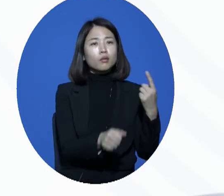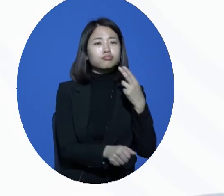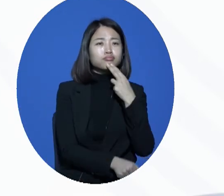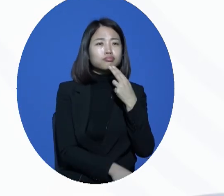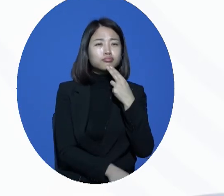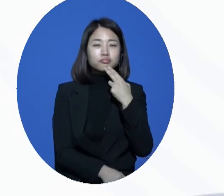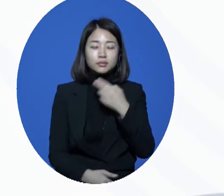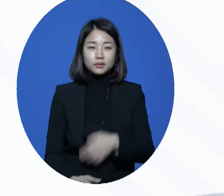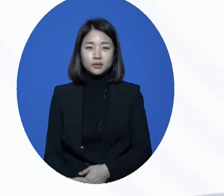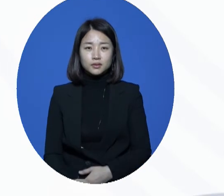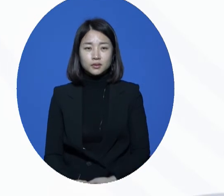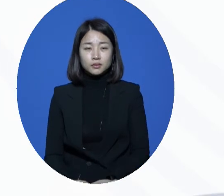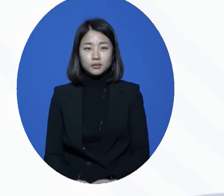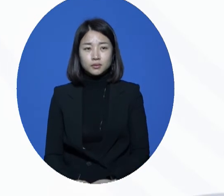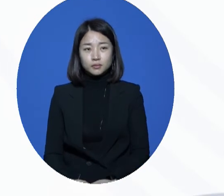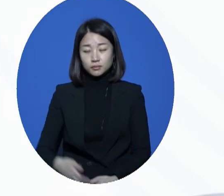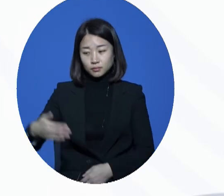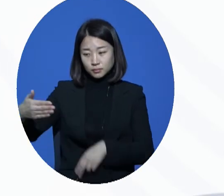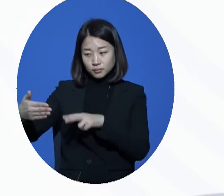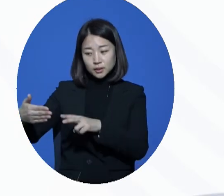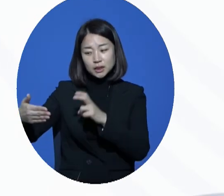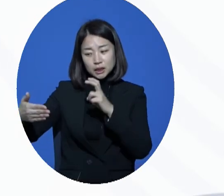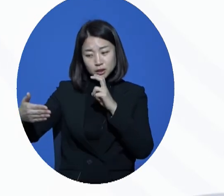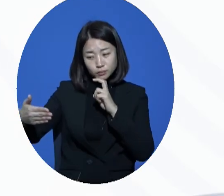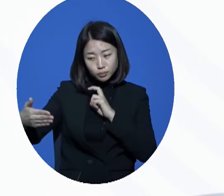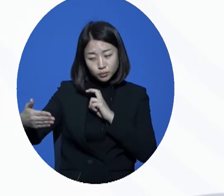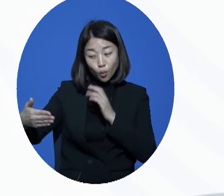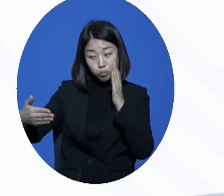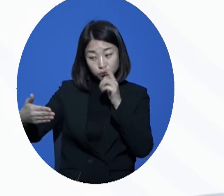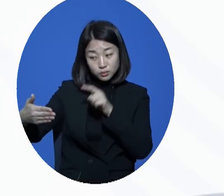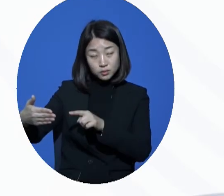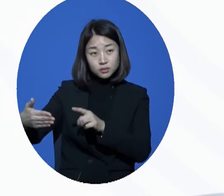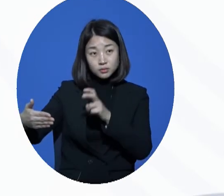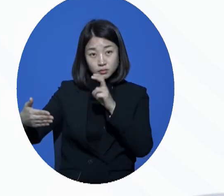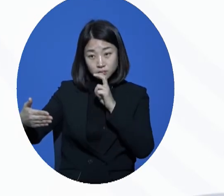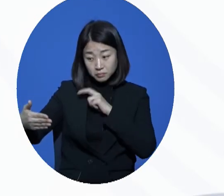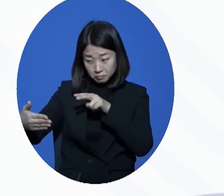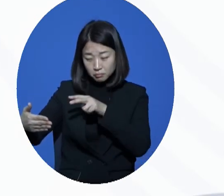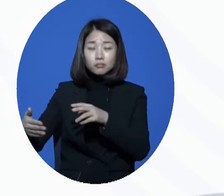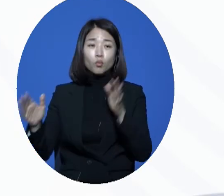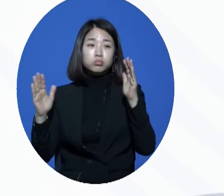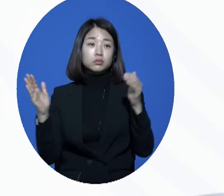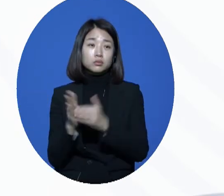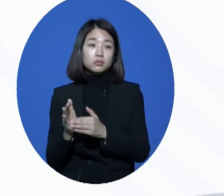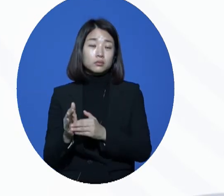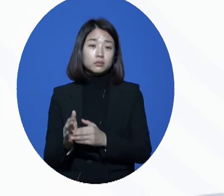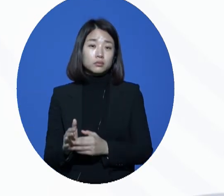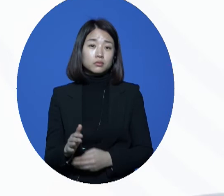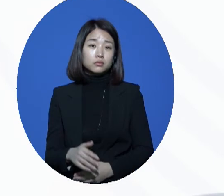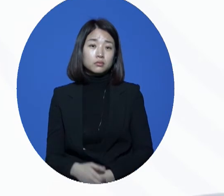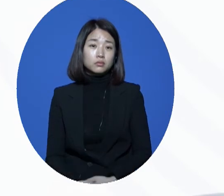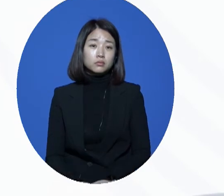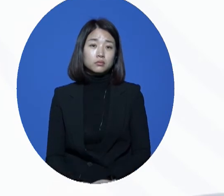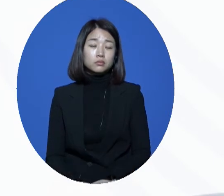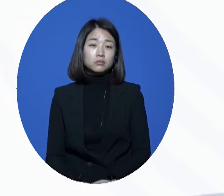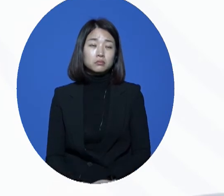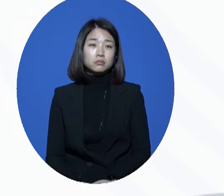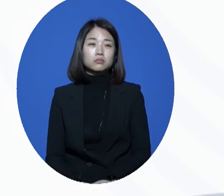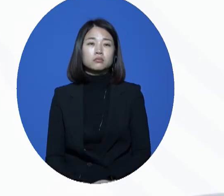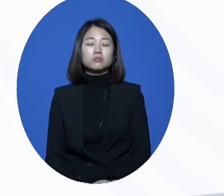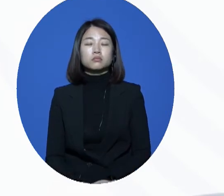동시에 줌 수업 하루 20분 한 것으로 이날 하루의 수업은 끝난 겁니다. 이거밖에 안 한다는 거죠.